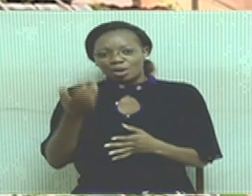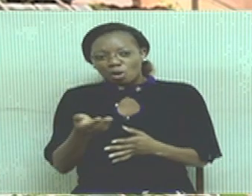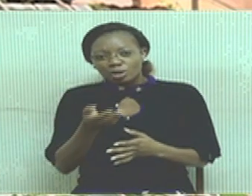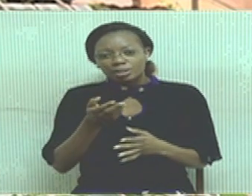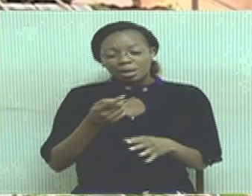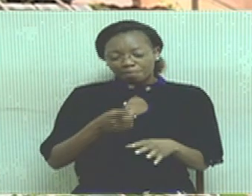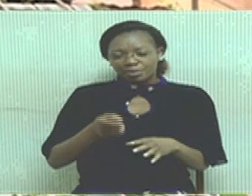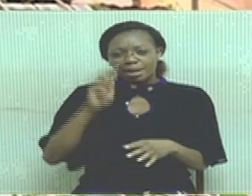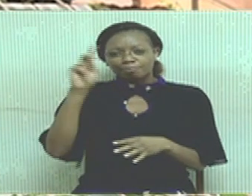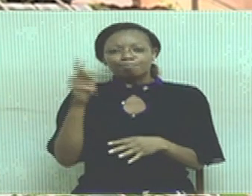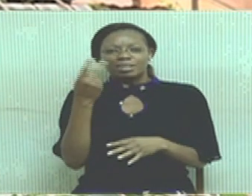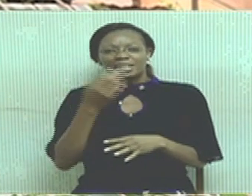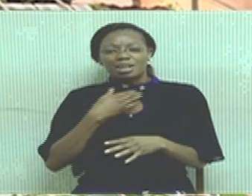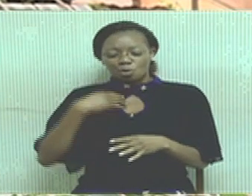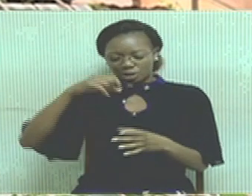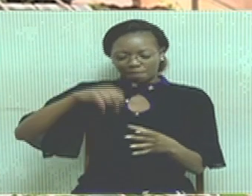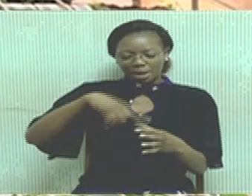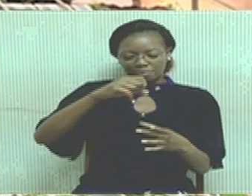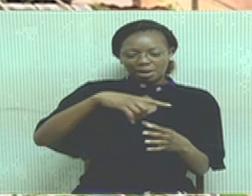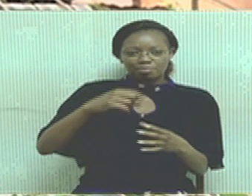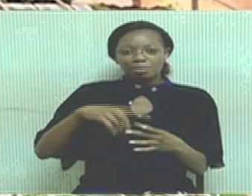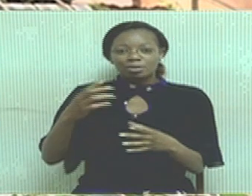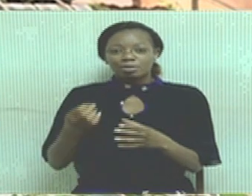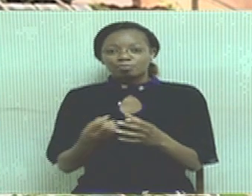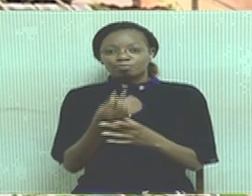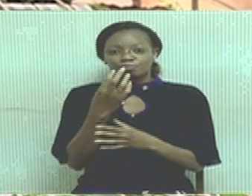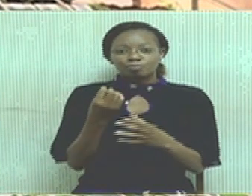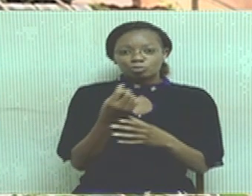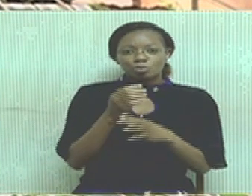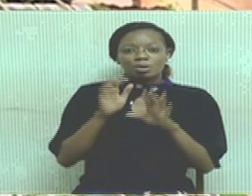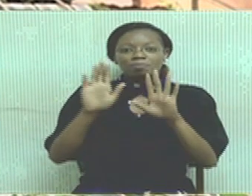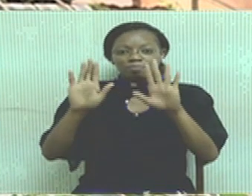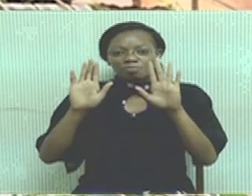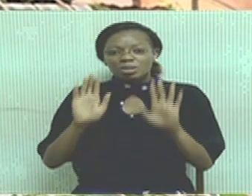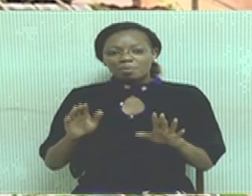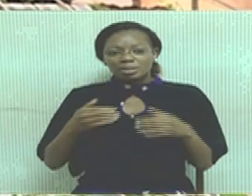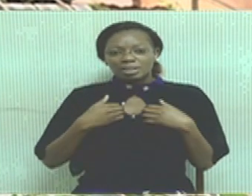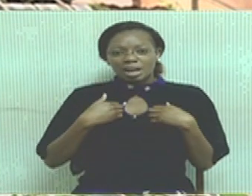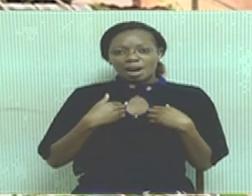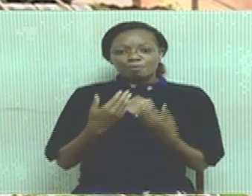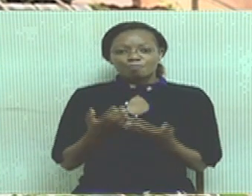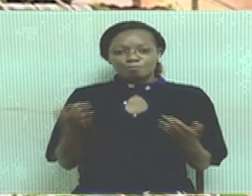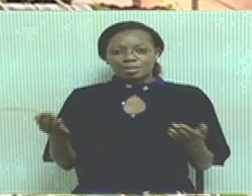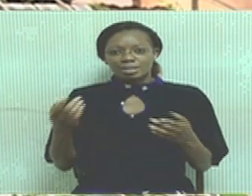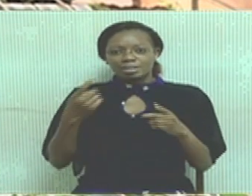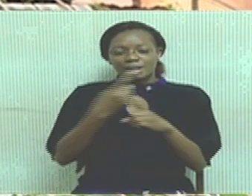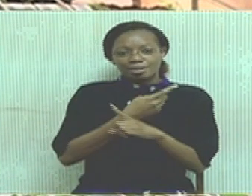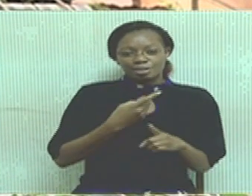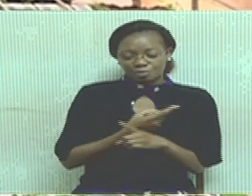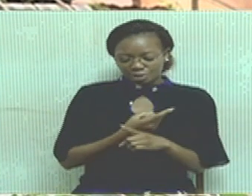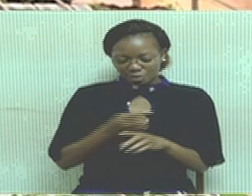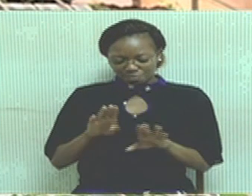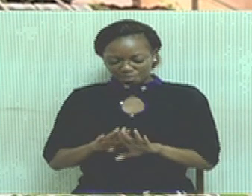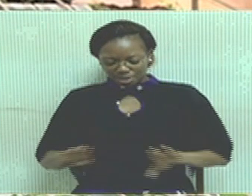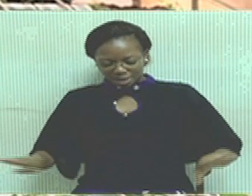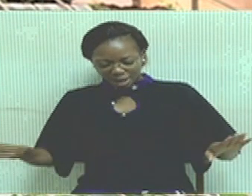unafaa maneno kadhaa wa kadhaa zingatiwe. Kwanza ni mkulima lazima atengeneze shamba lake vizuri, iwe